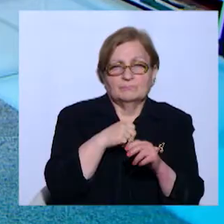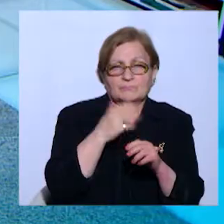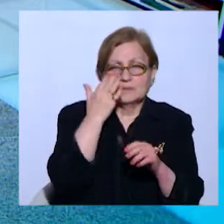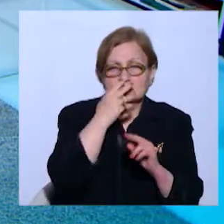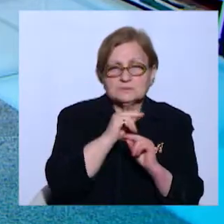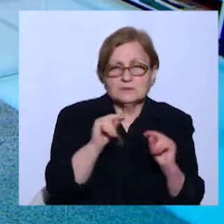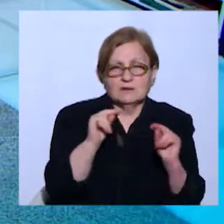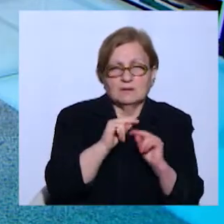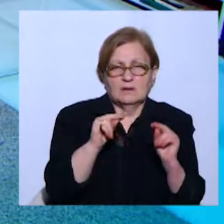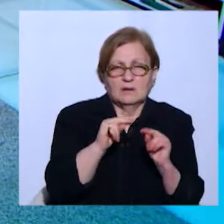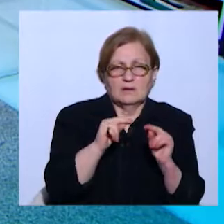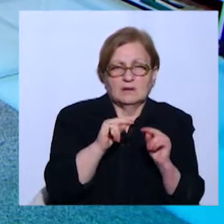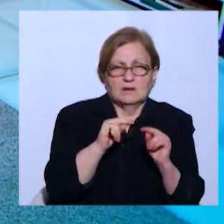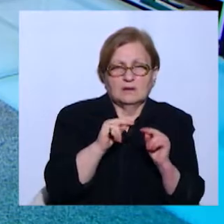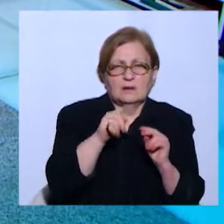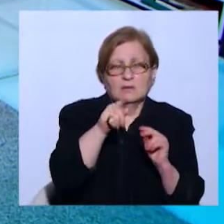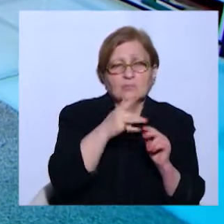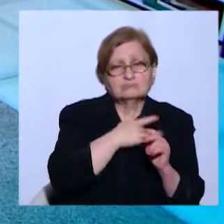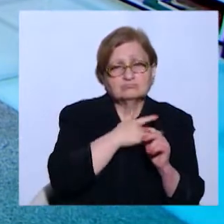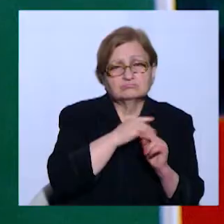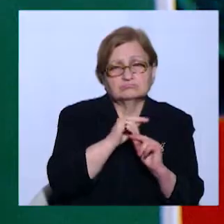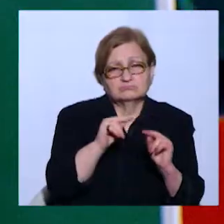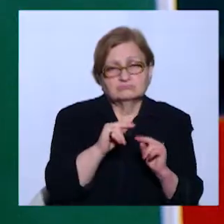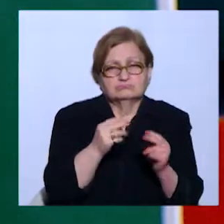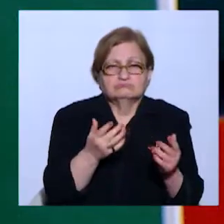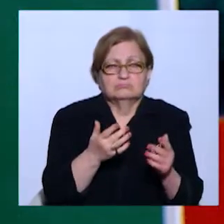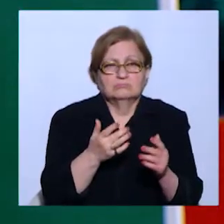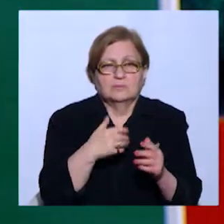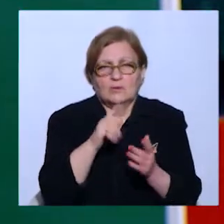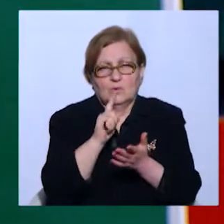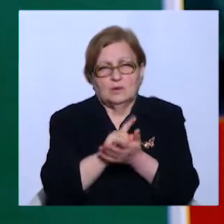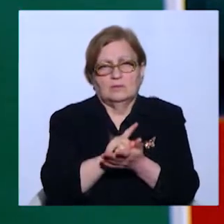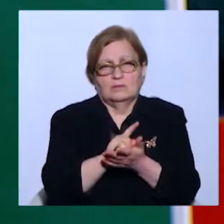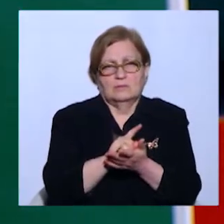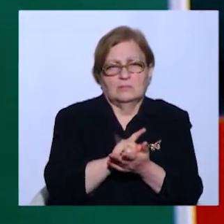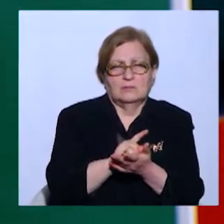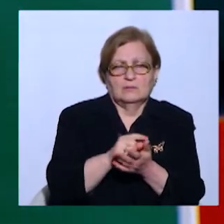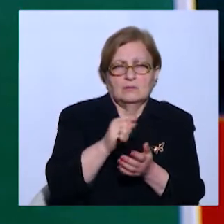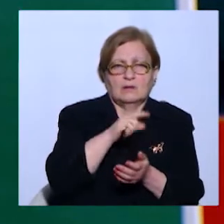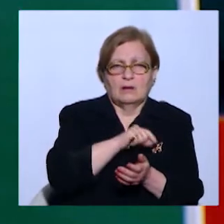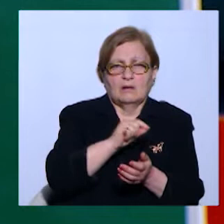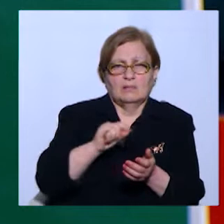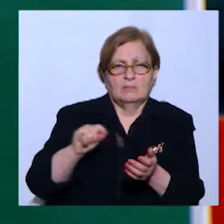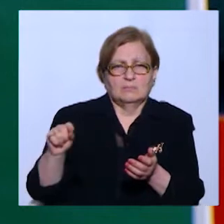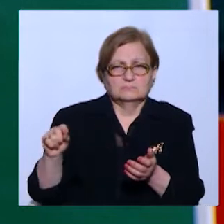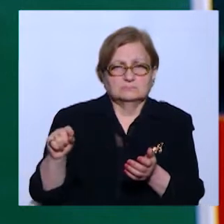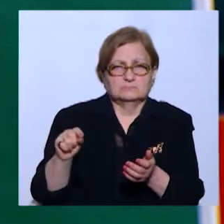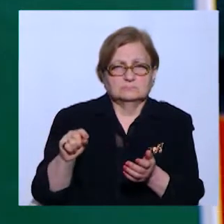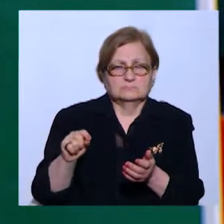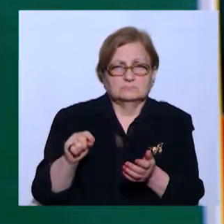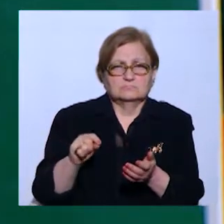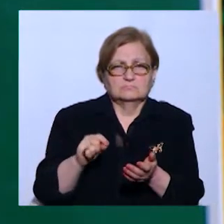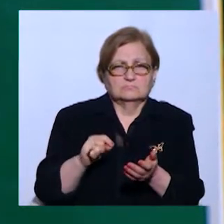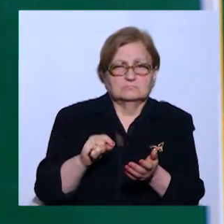სწავლების სტილი ასეთია, მათემატიკის მით უმეტეს, აუცილებლად კალამი ხელში,